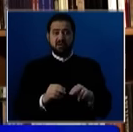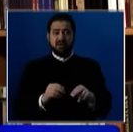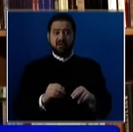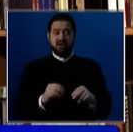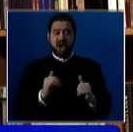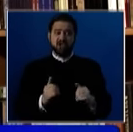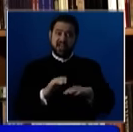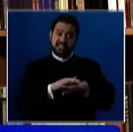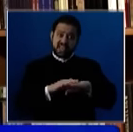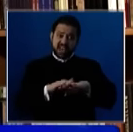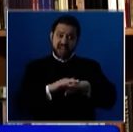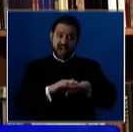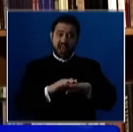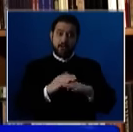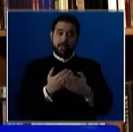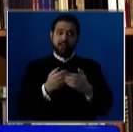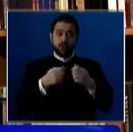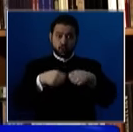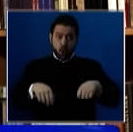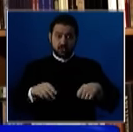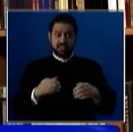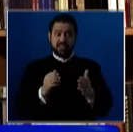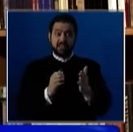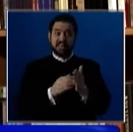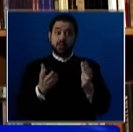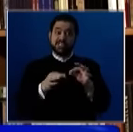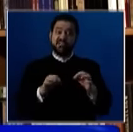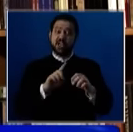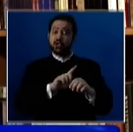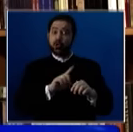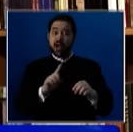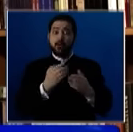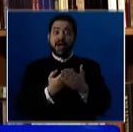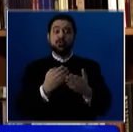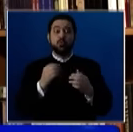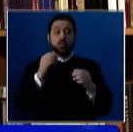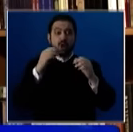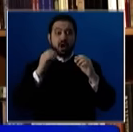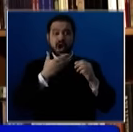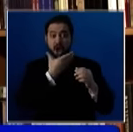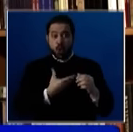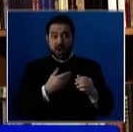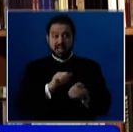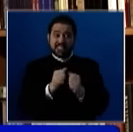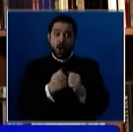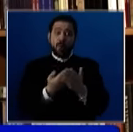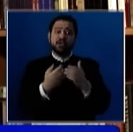iertare de la toți înainte de apusul soarelui este aplicabil decât în dreptul monahilor sau poate fi regulă general valabilă?